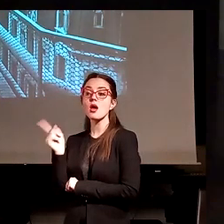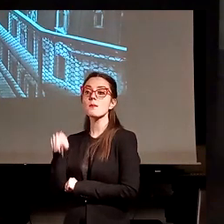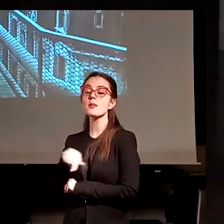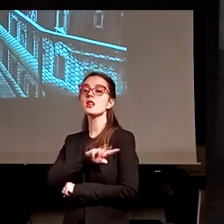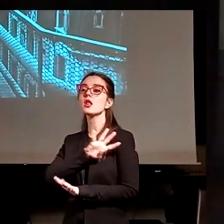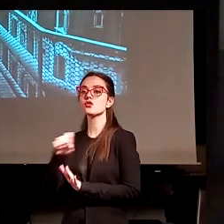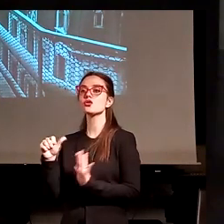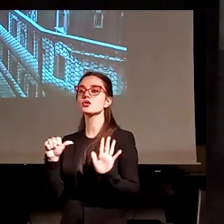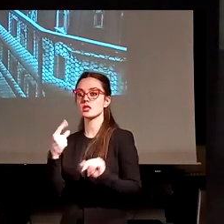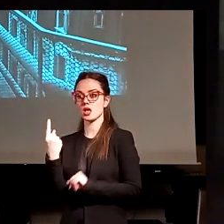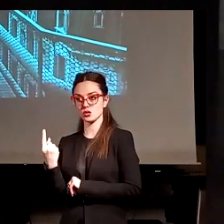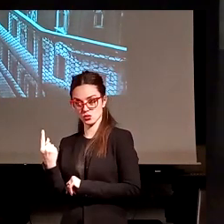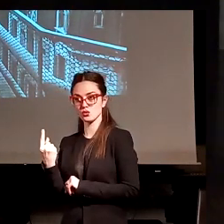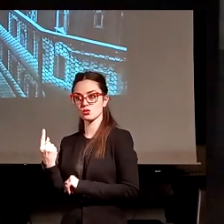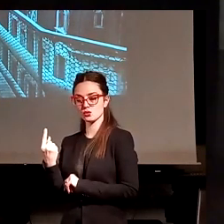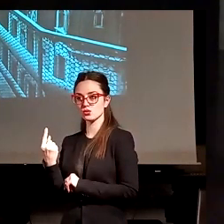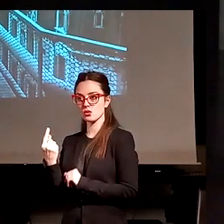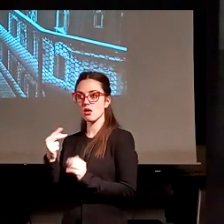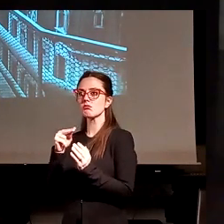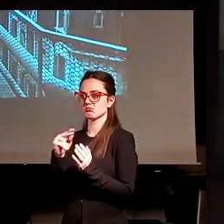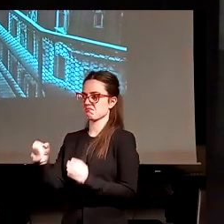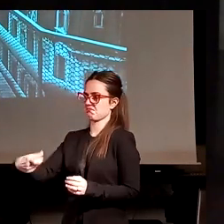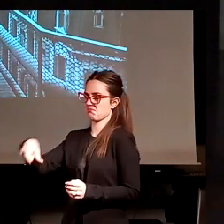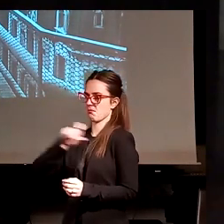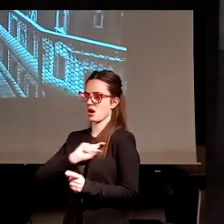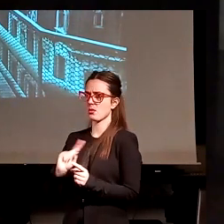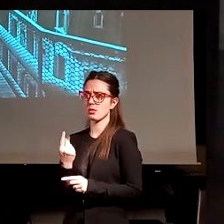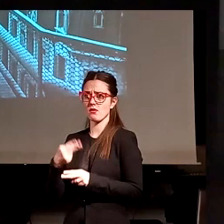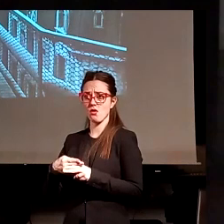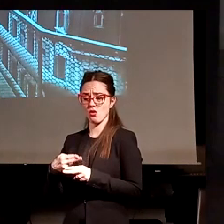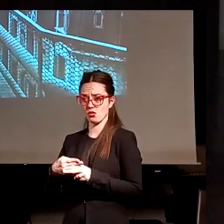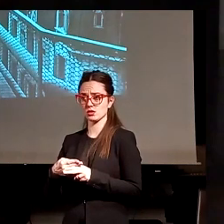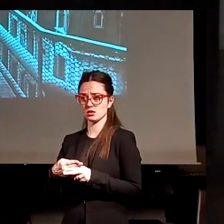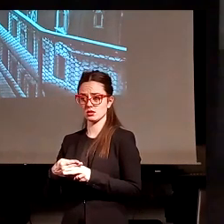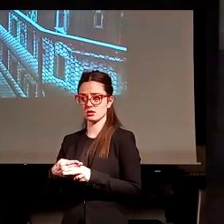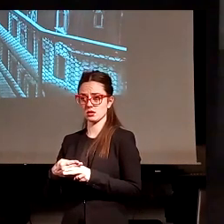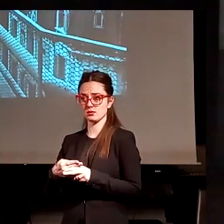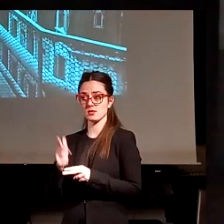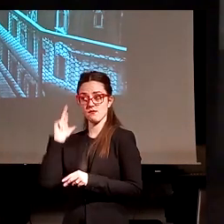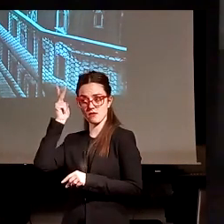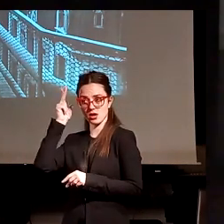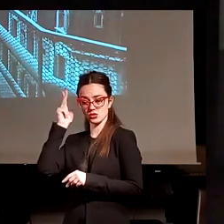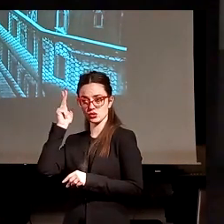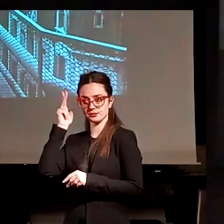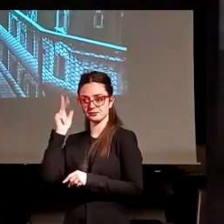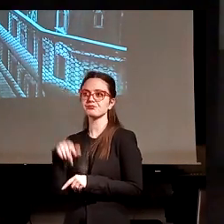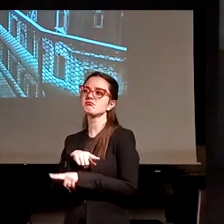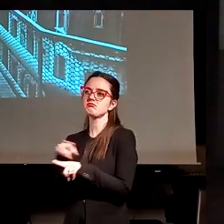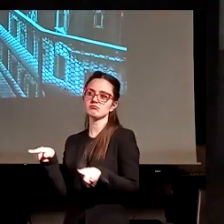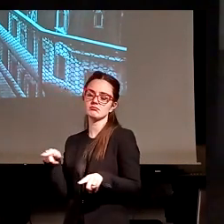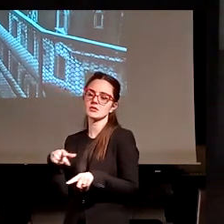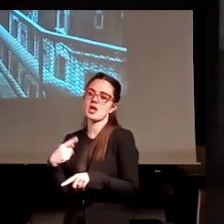formentor ex equo con beckett to voi pensate quando si parla male di premetterà ricche che